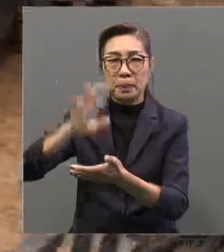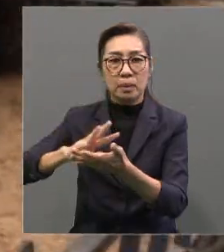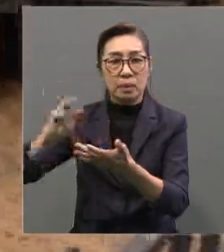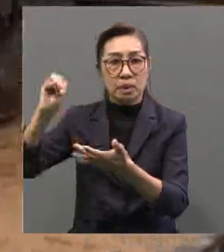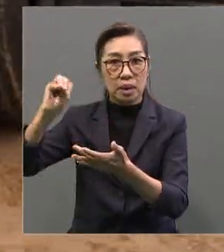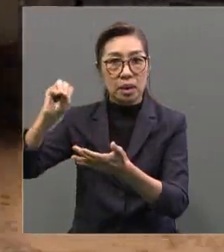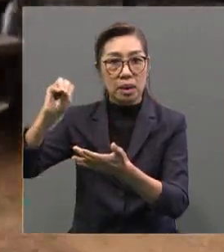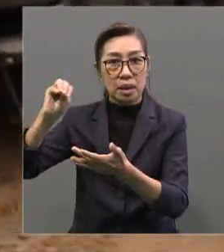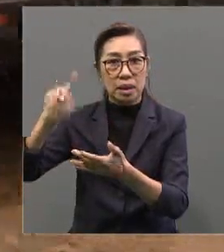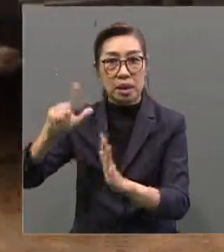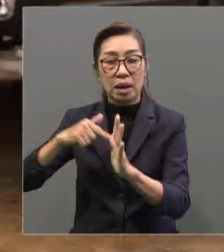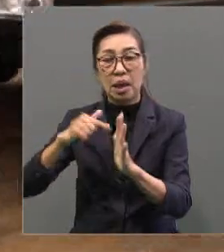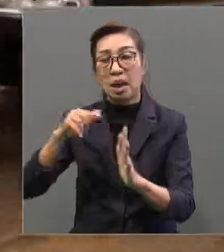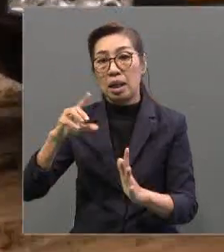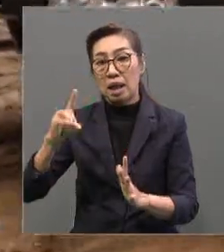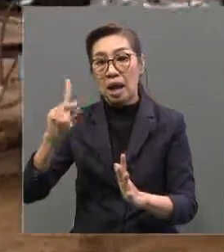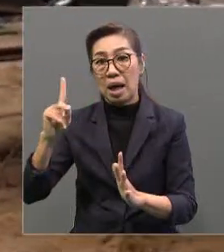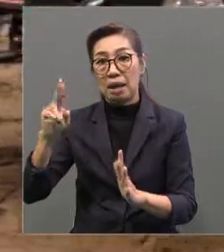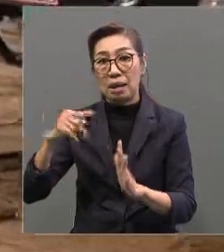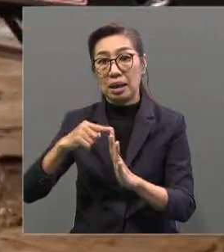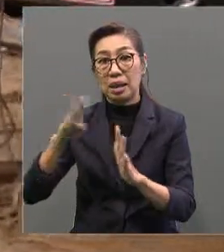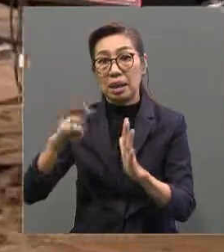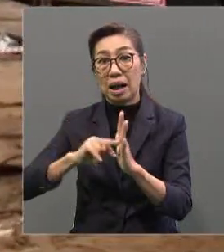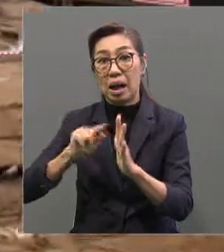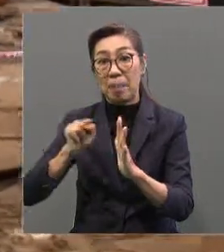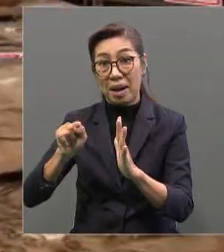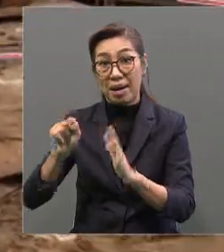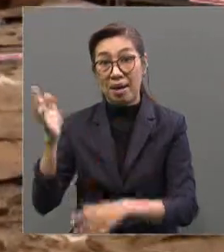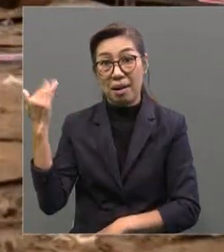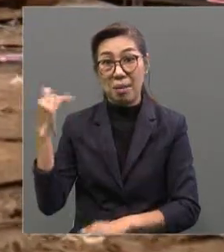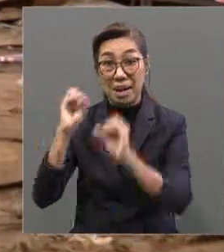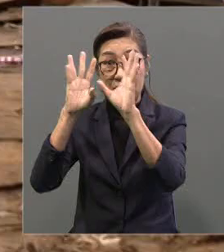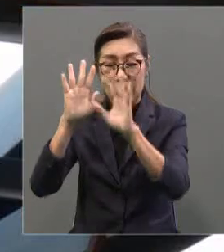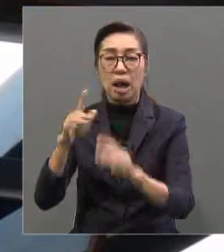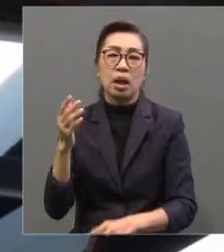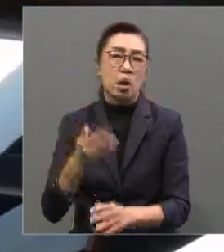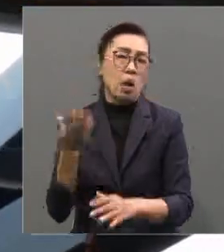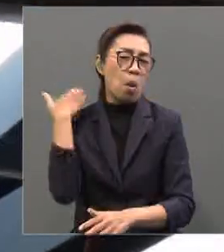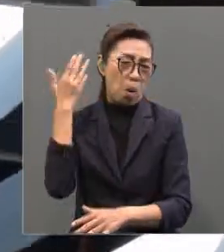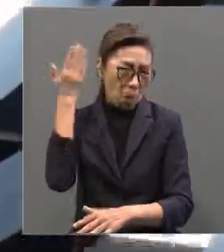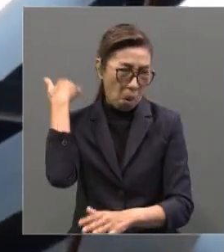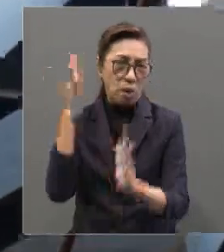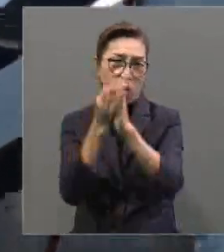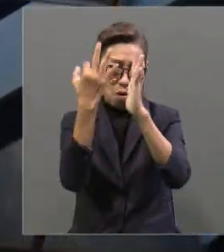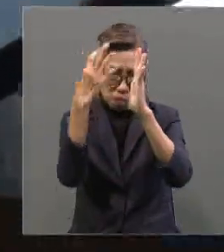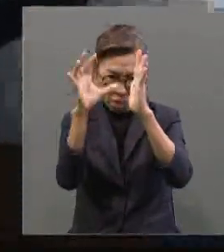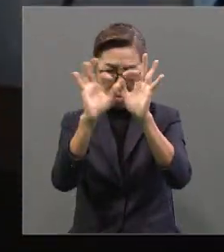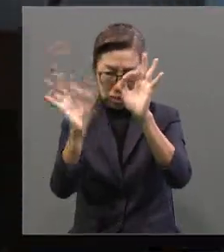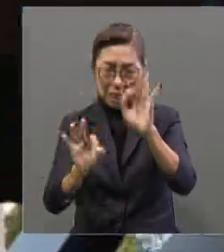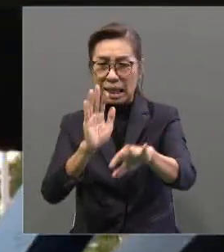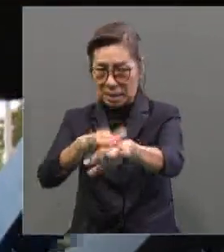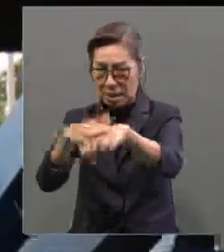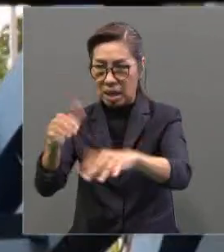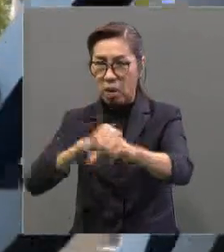ถาบันลาดกระบังนะฮะเทคโนโลยีพระจอมเกล้าเจ้าคุณทหารลาดกระบังเคยโพสต์แล้วก็เขียนข้อความไว้หลายครั้งเหมือนกันเพราะว ่ า